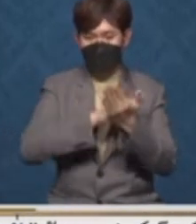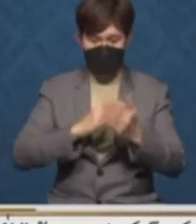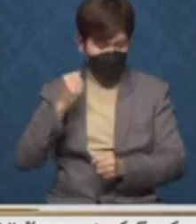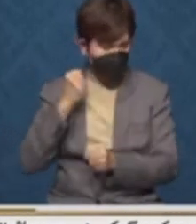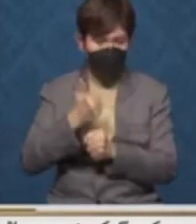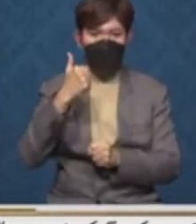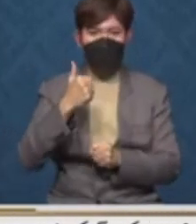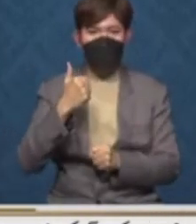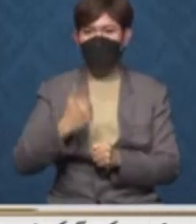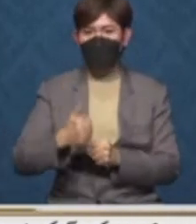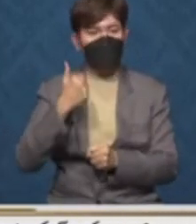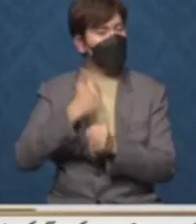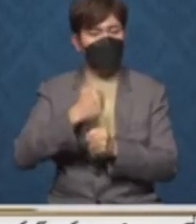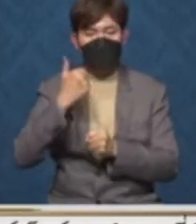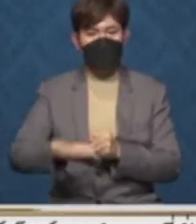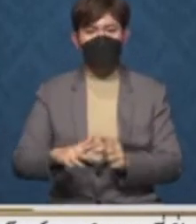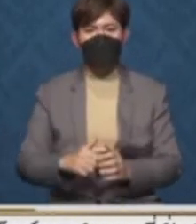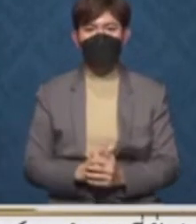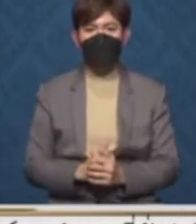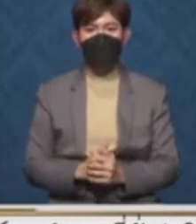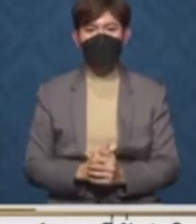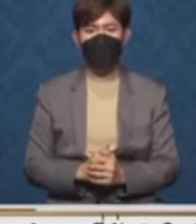ไปสุดท้ายครับ